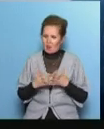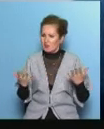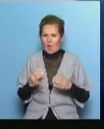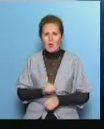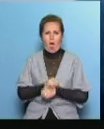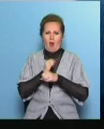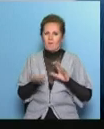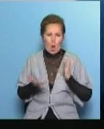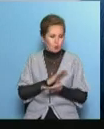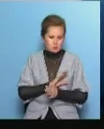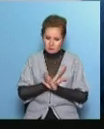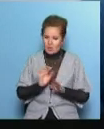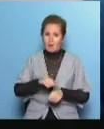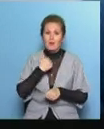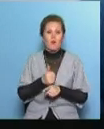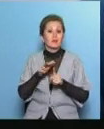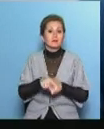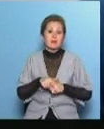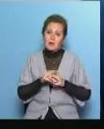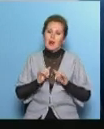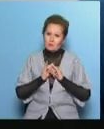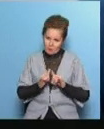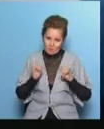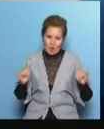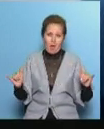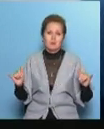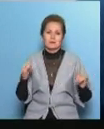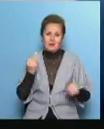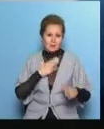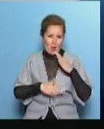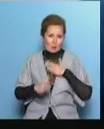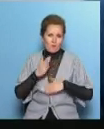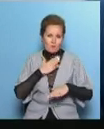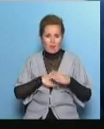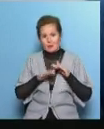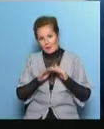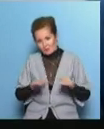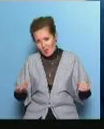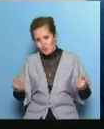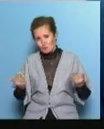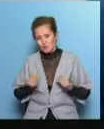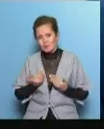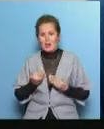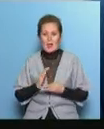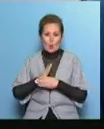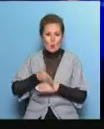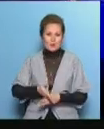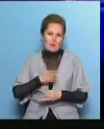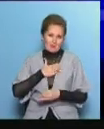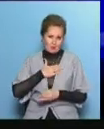Самое главное, чтобы цирк развивался и радовал детишек, жителей и гостей нашей